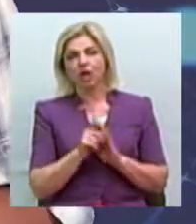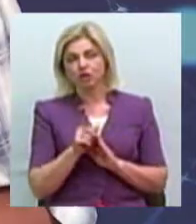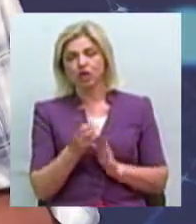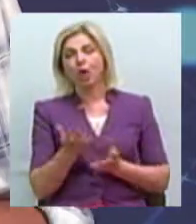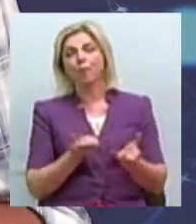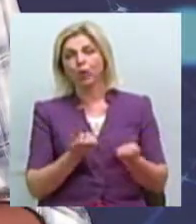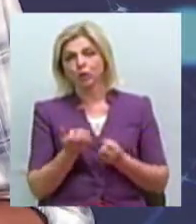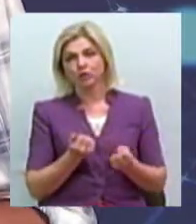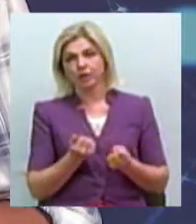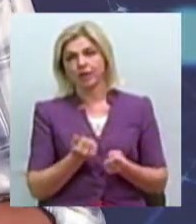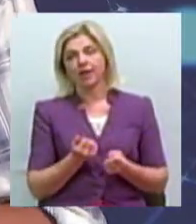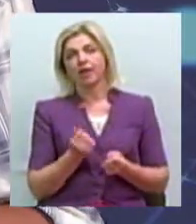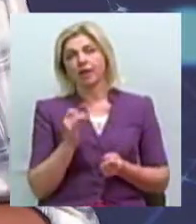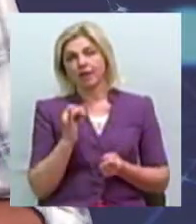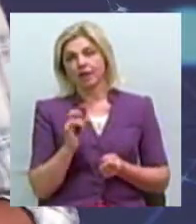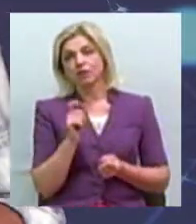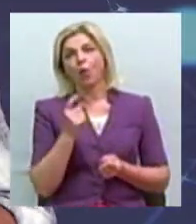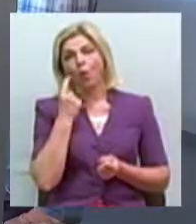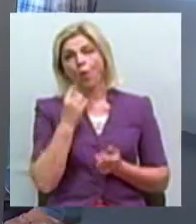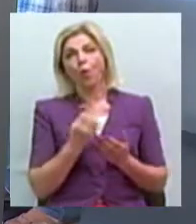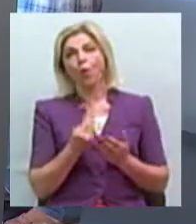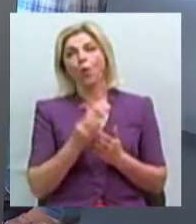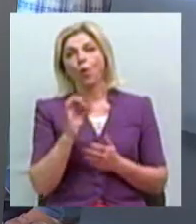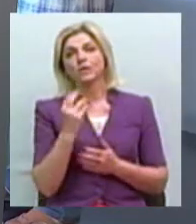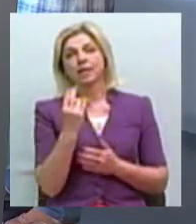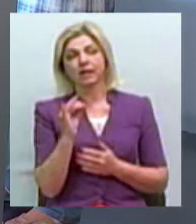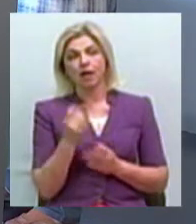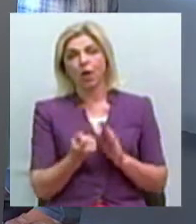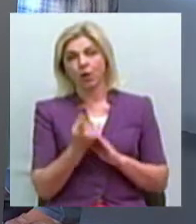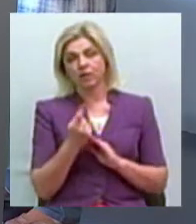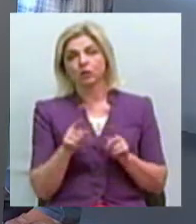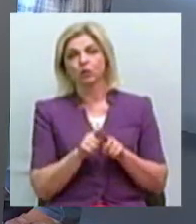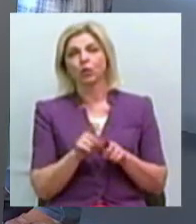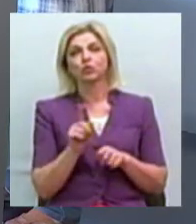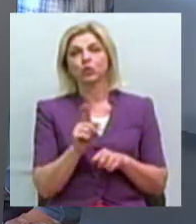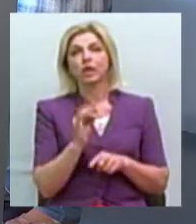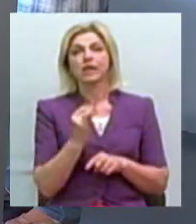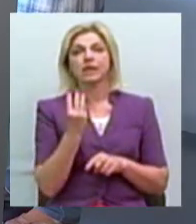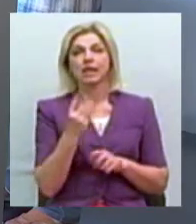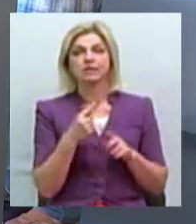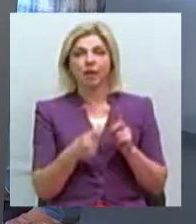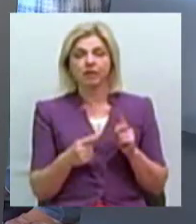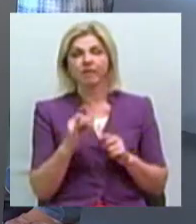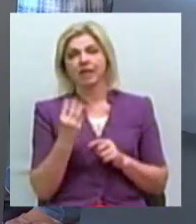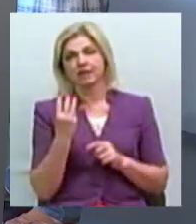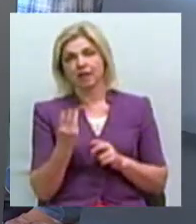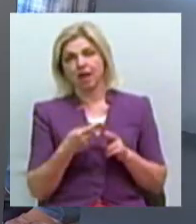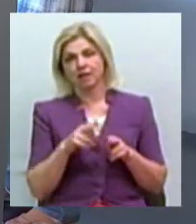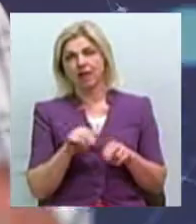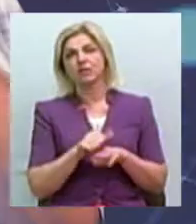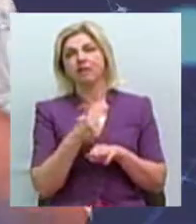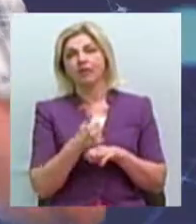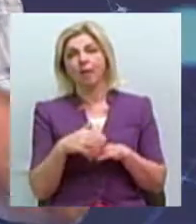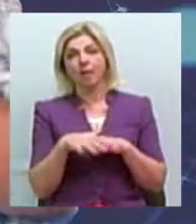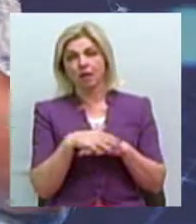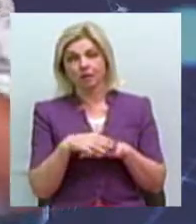получать извлечения из оценки, то оказалось, что да, мы 3,5... И 3 – это основная масса.